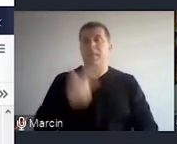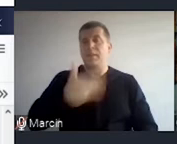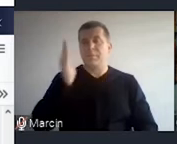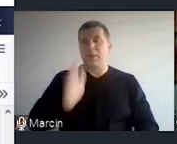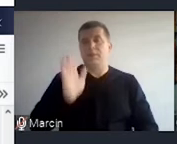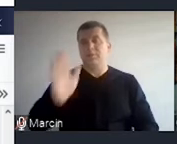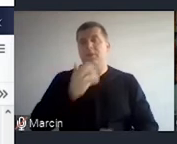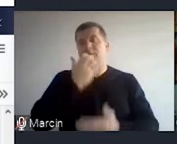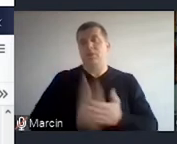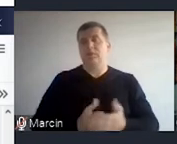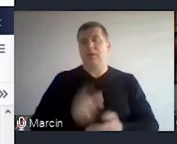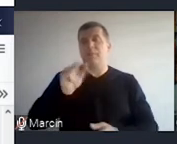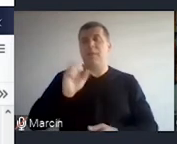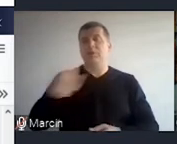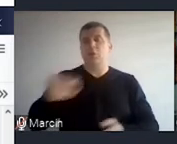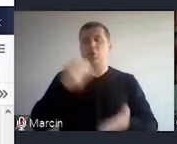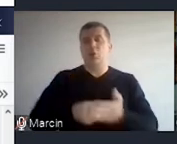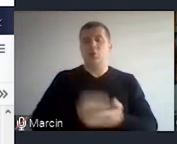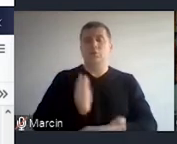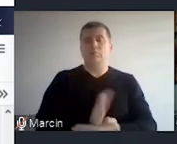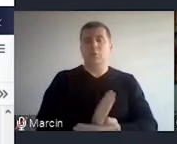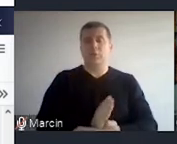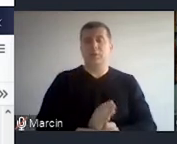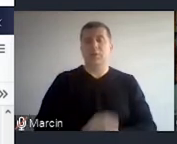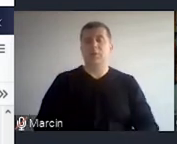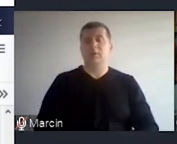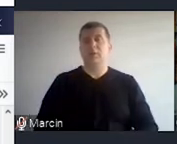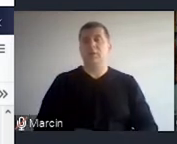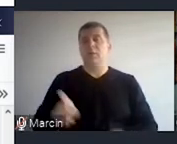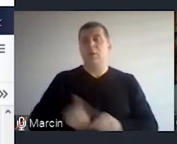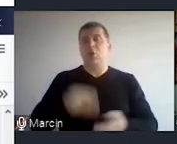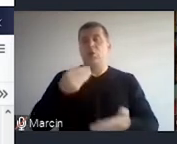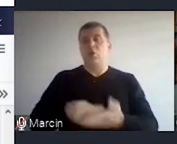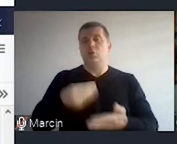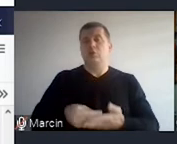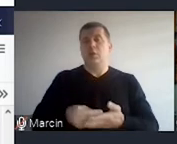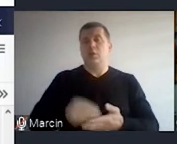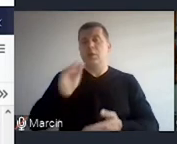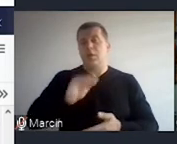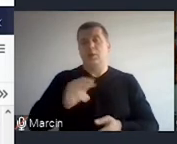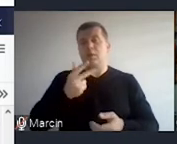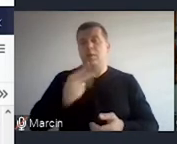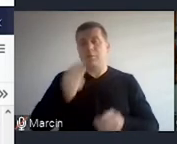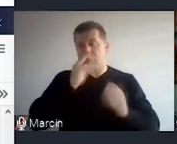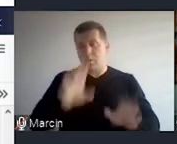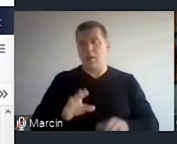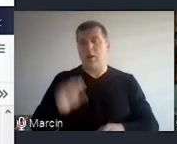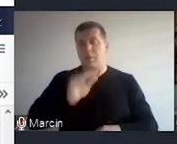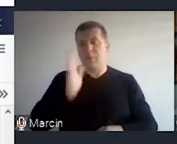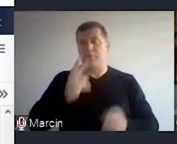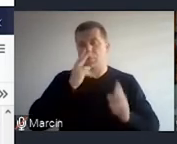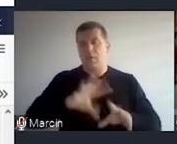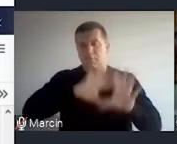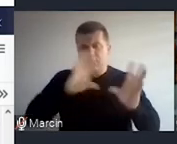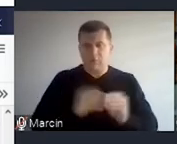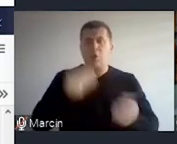miała zastosowania. Czyli personel w kosztach pośrednich i w kosztach, jeszcze nie pokazałem, ale zaraz pokażę, we